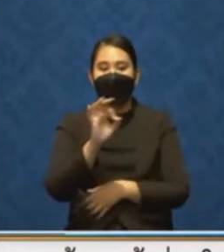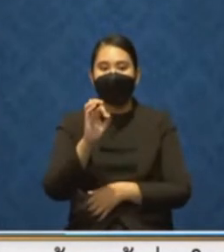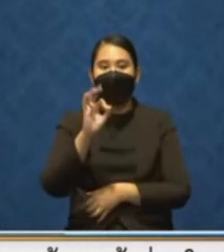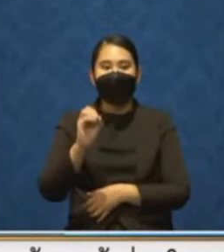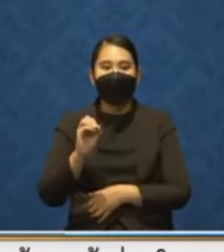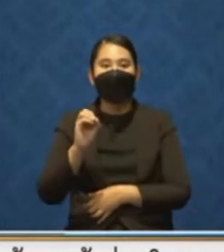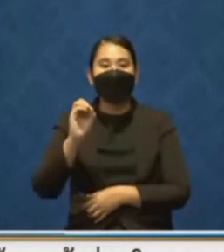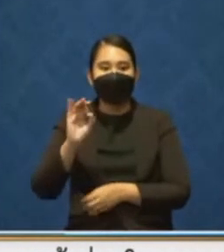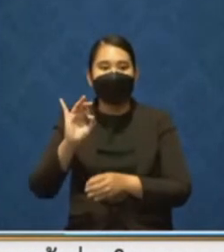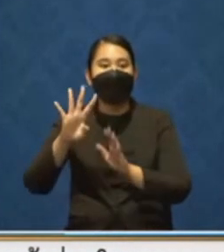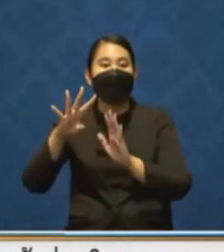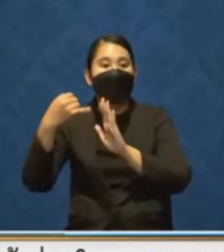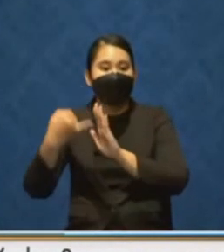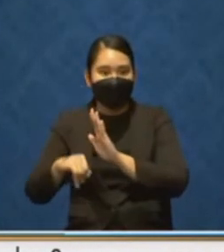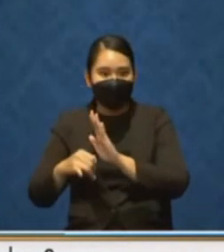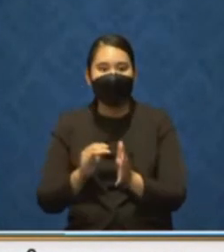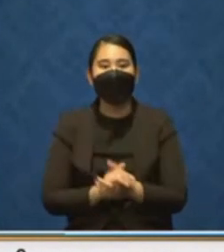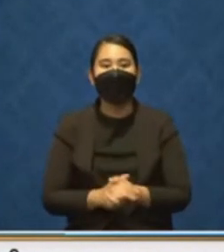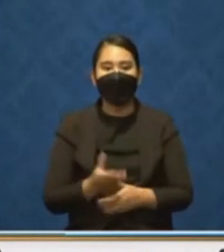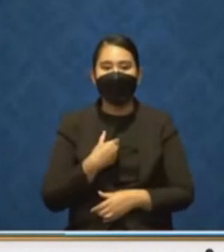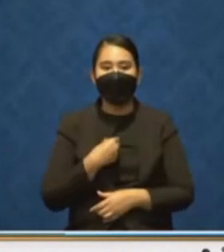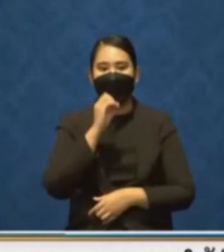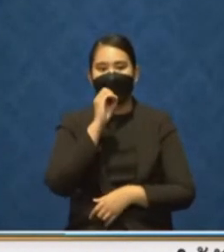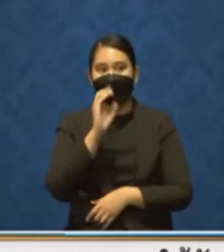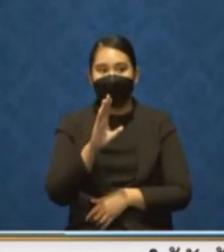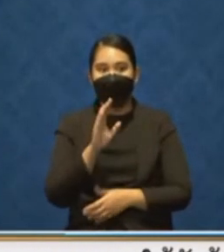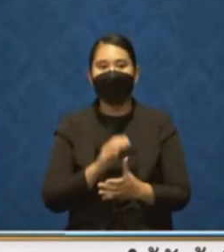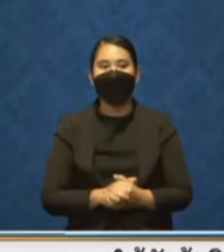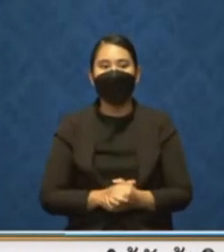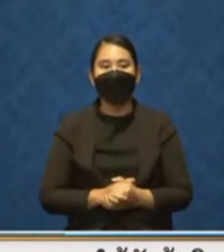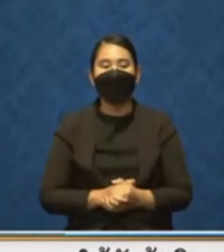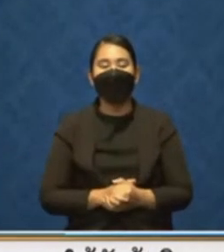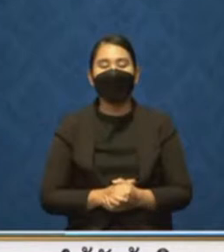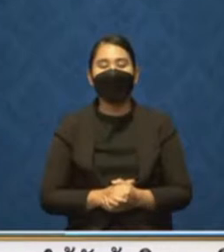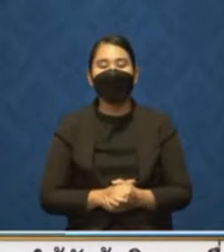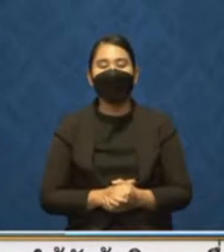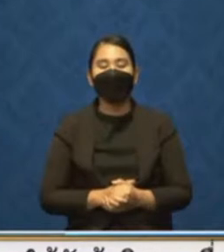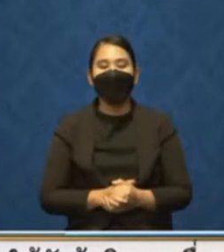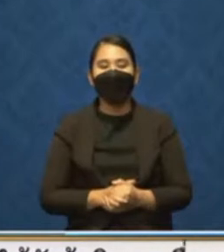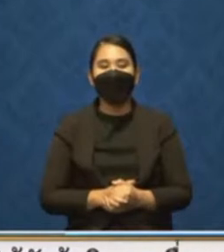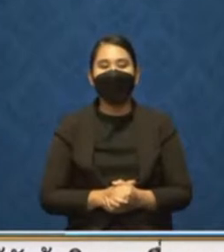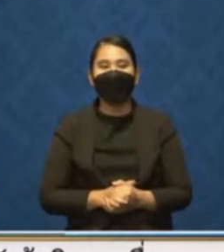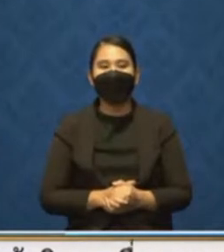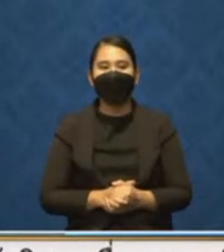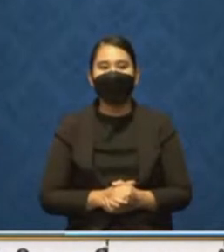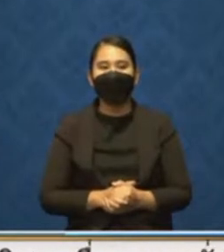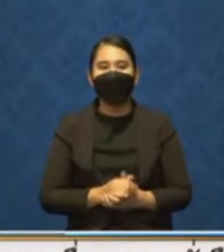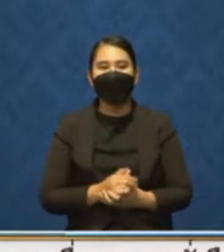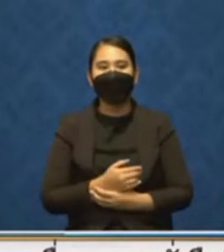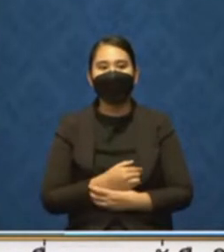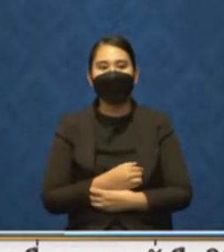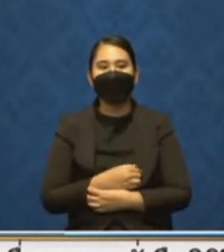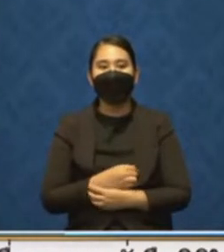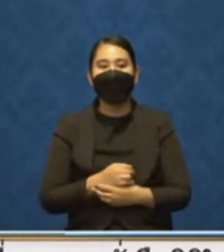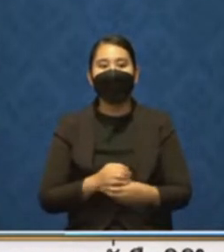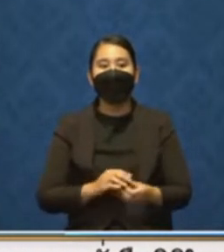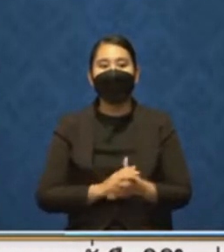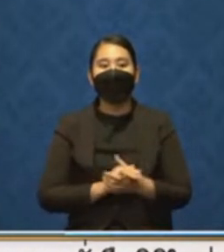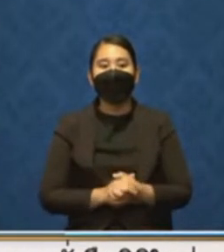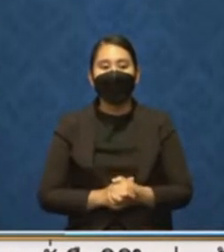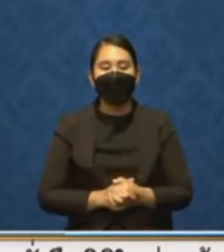นี่คือสิ่งที่ขออนุญาตเปลี่ยนผลที่ปรากฏเป็นรูปประธรรมจากมาตรการ